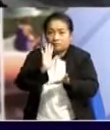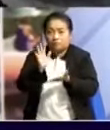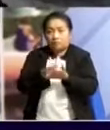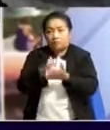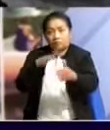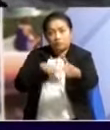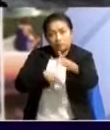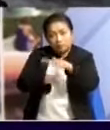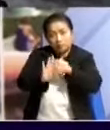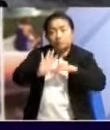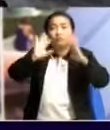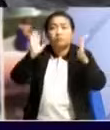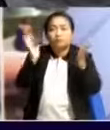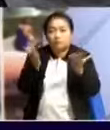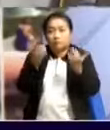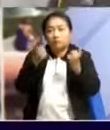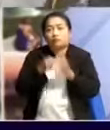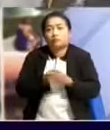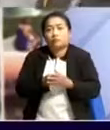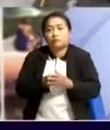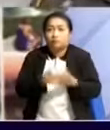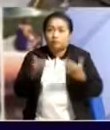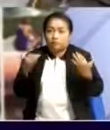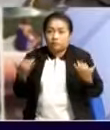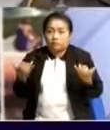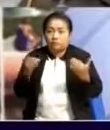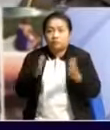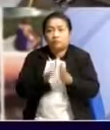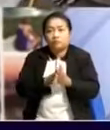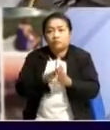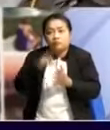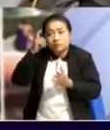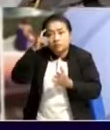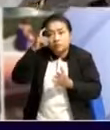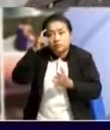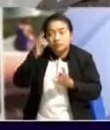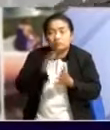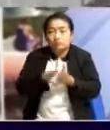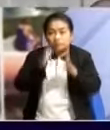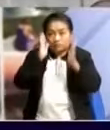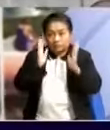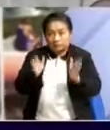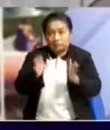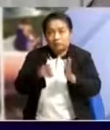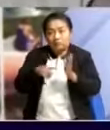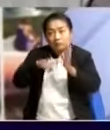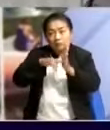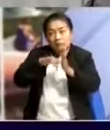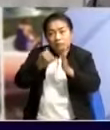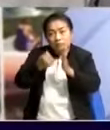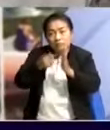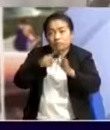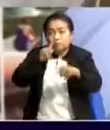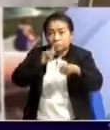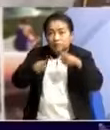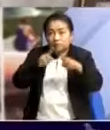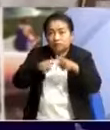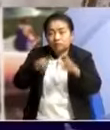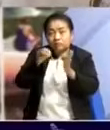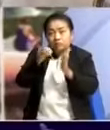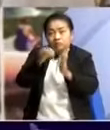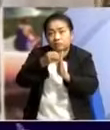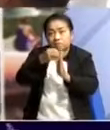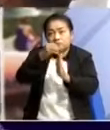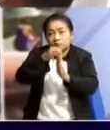นี้ค่ะและนอกจากนี้นะคะยังทราบอีกมาว่าผู้เสียหายจากภูมิภาคอื่นๆที่โดนเท้าแชร์รายเดียวกันค่ะ